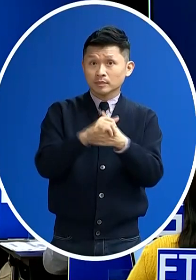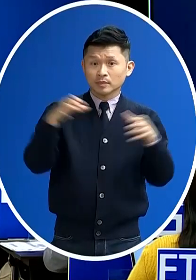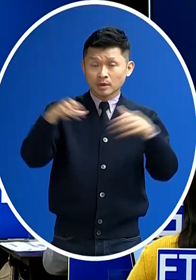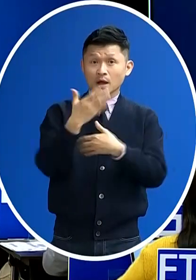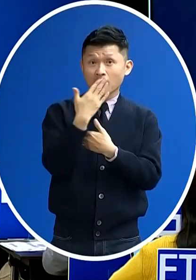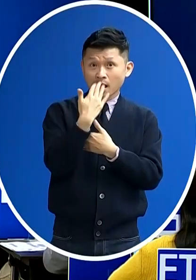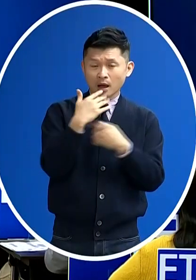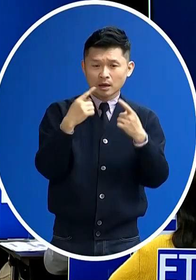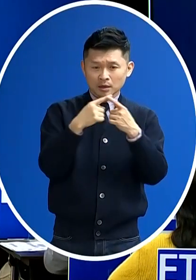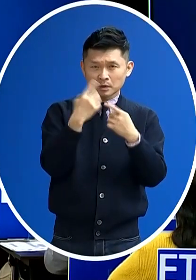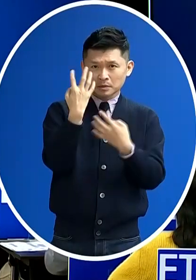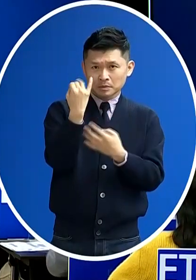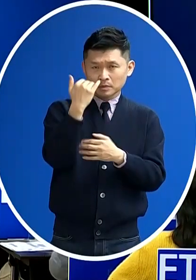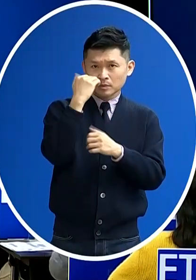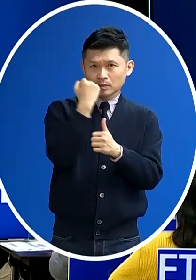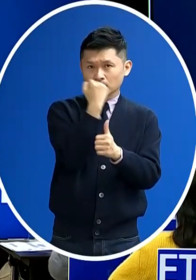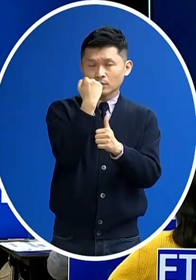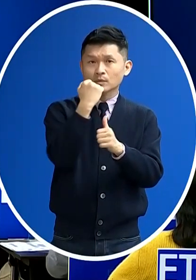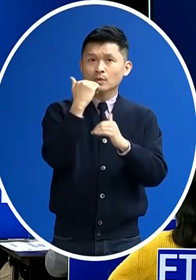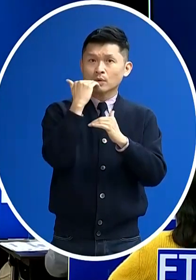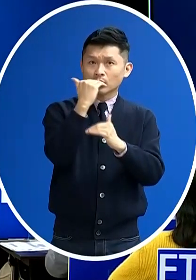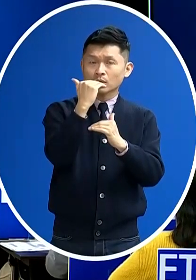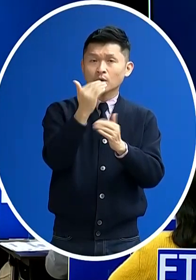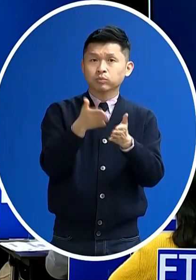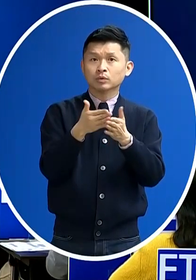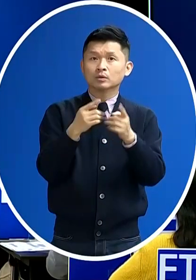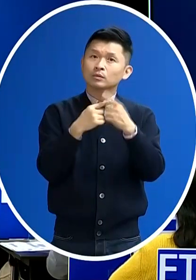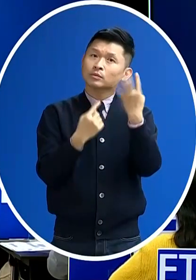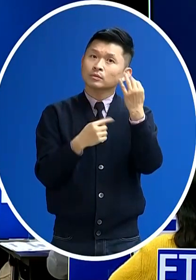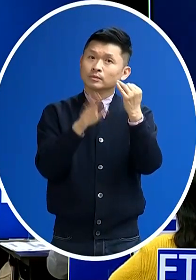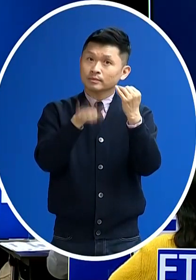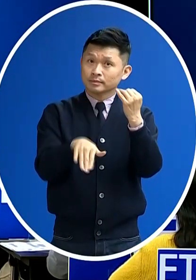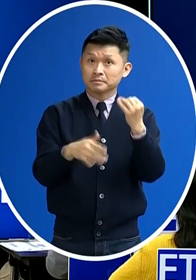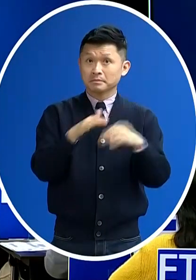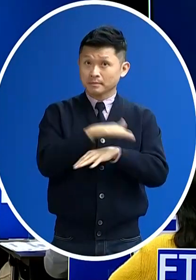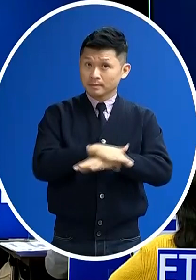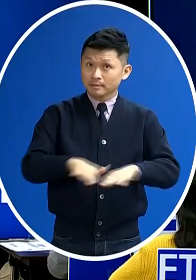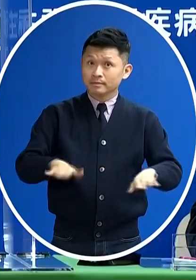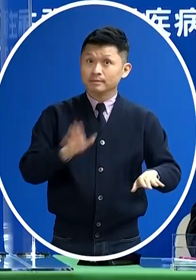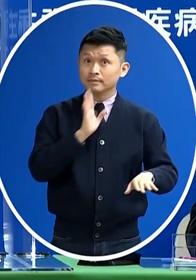量控制人数，不晓得人数大概限制是多少比较安全？谢谢。